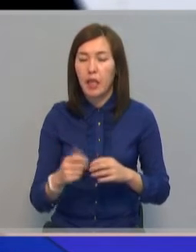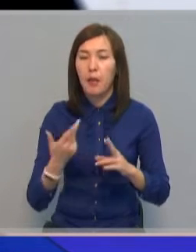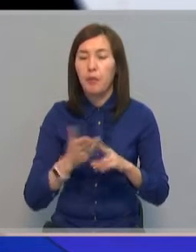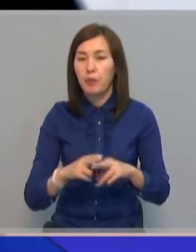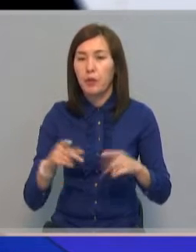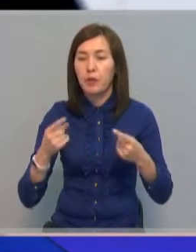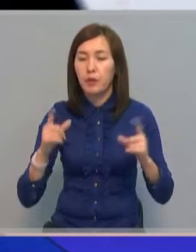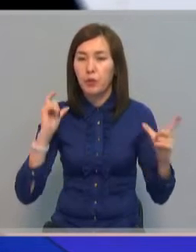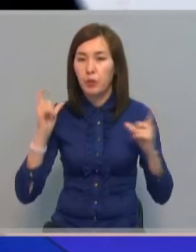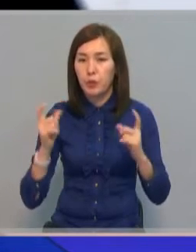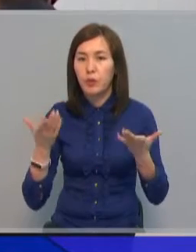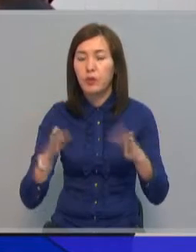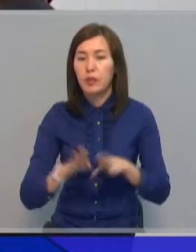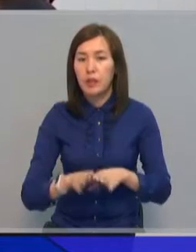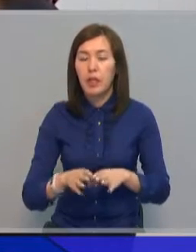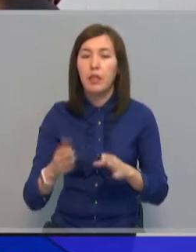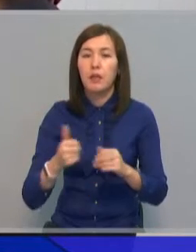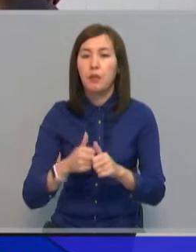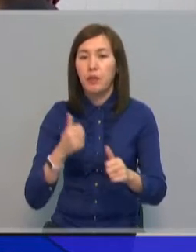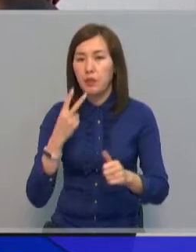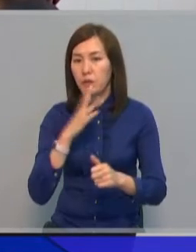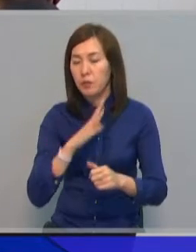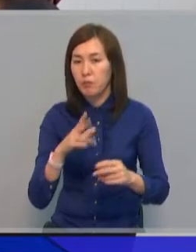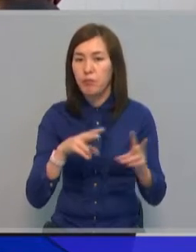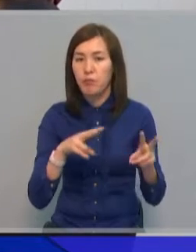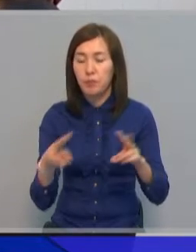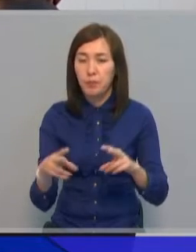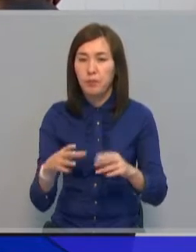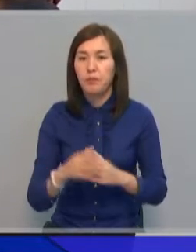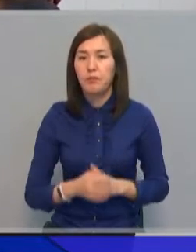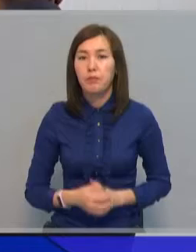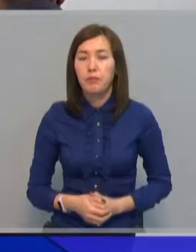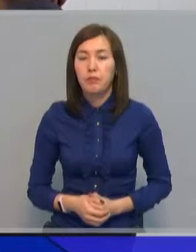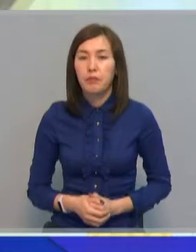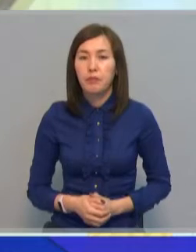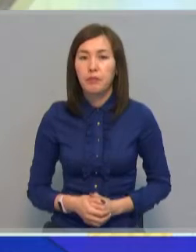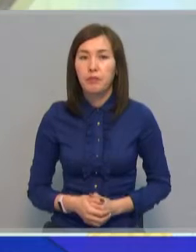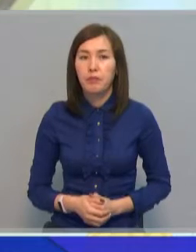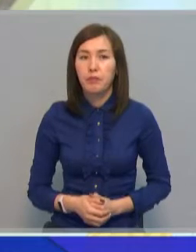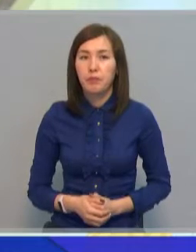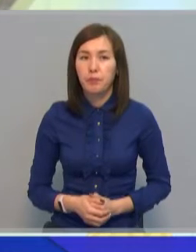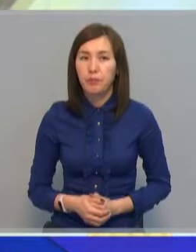потому что некоторые студенты оставались позади и не смогли последовать за сверстниками.